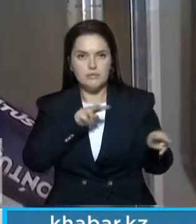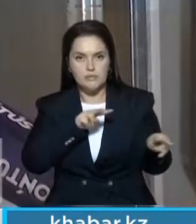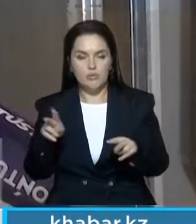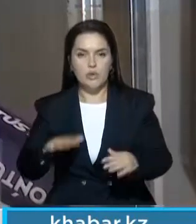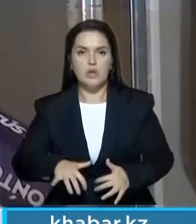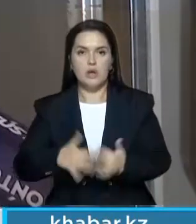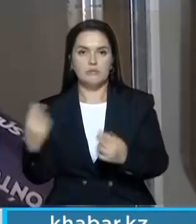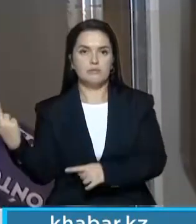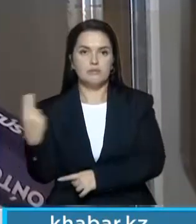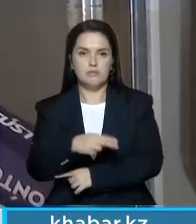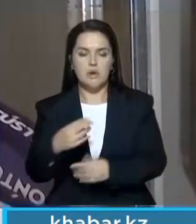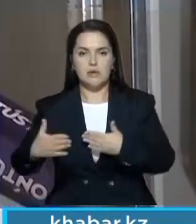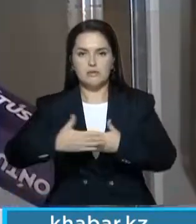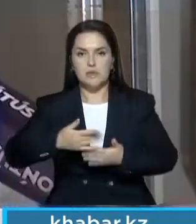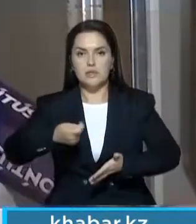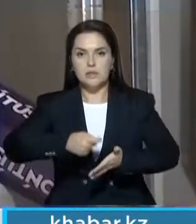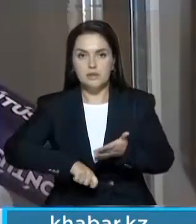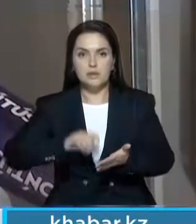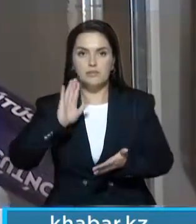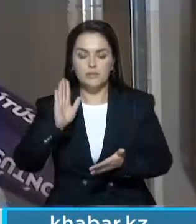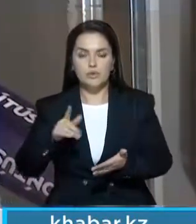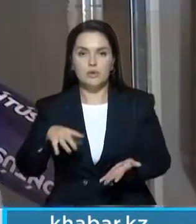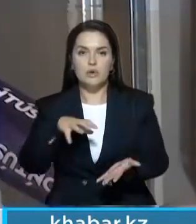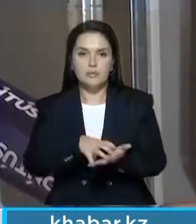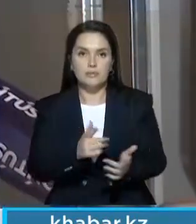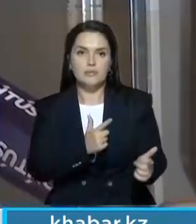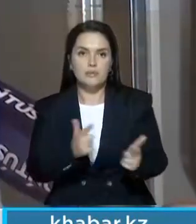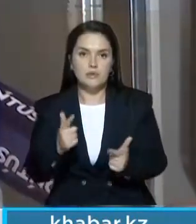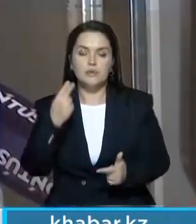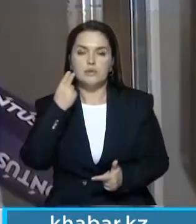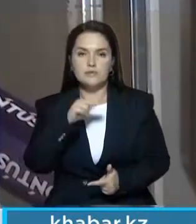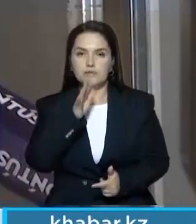автоматической блокировки дверей. Важно, чтобы объекты построили в срок и качественно.